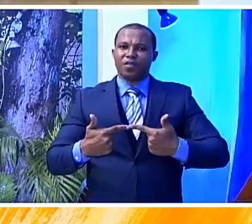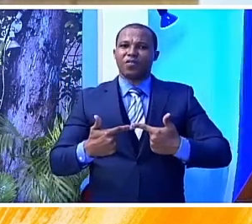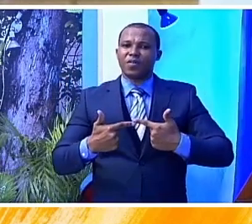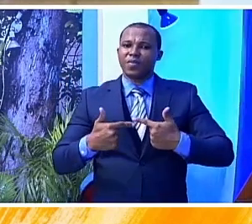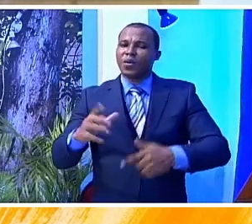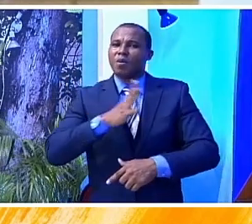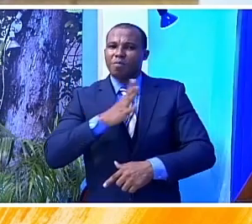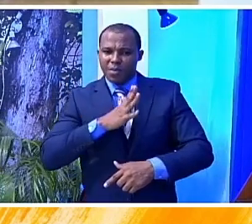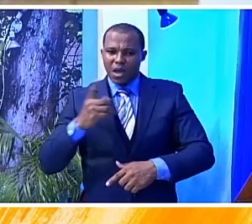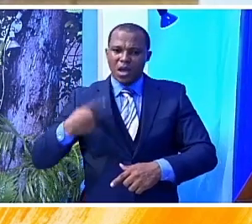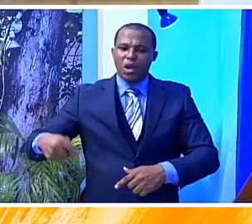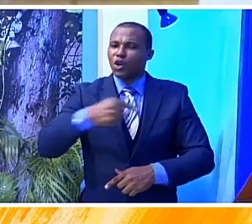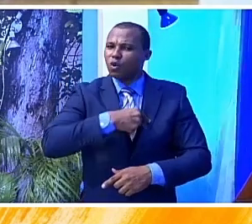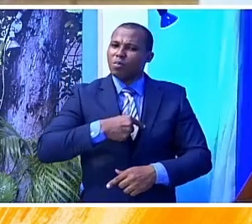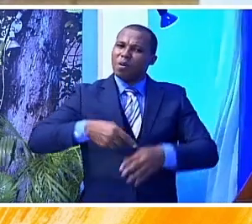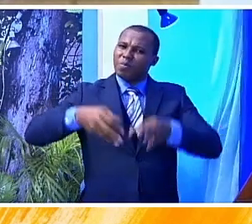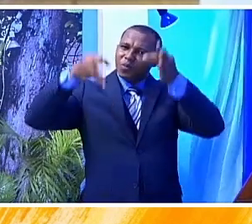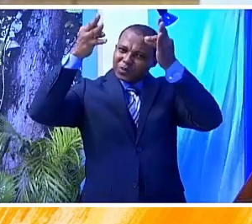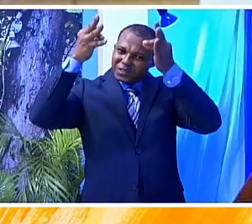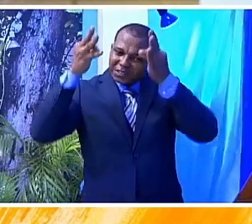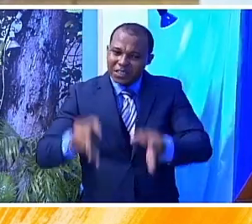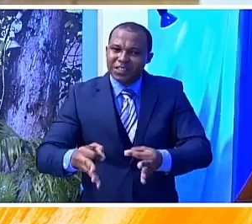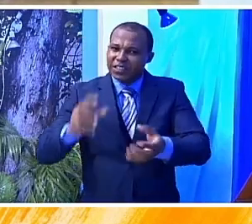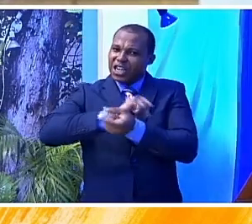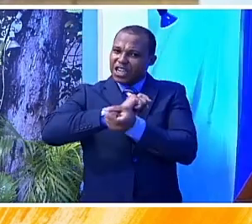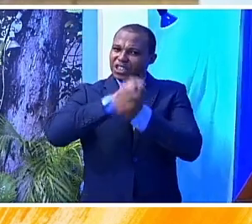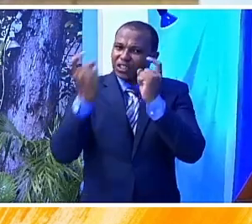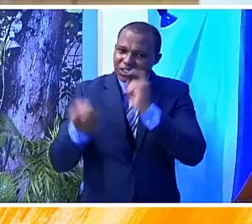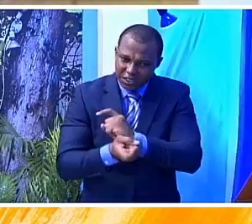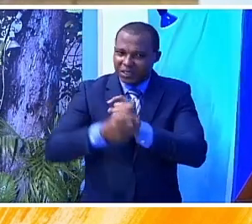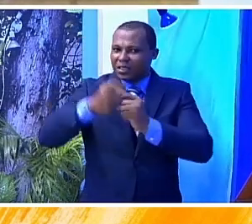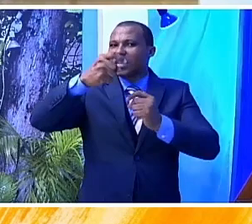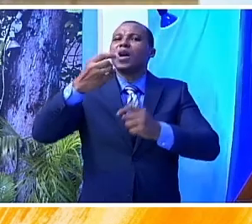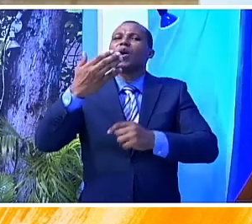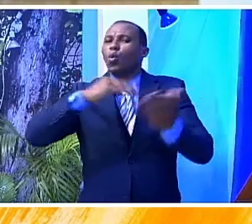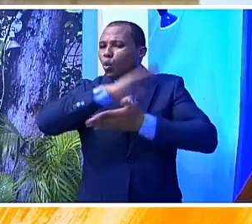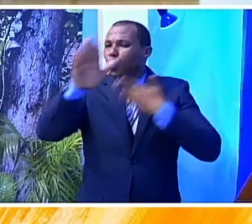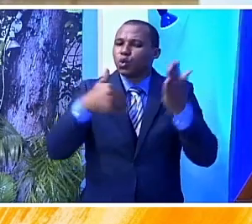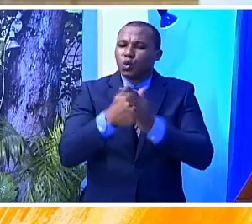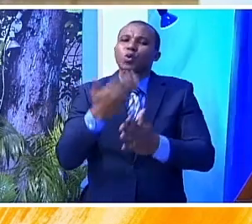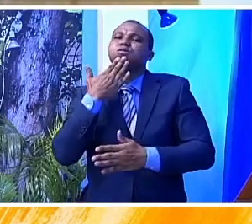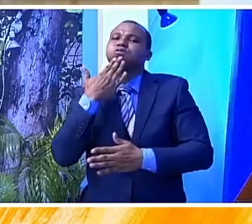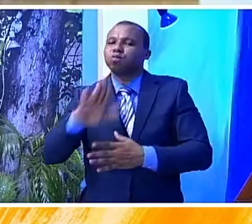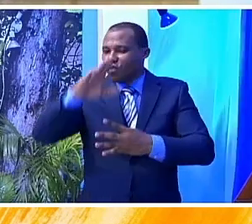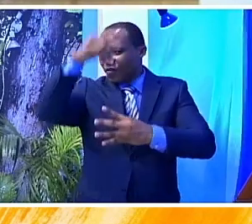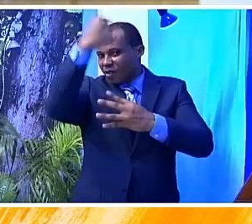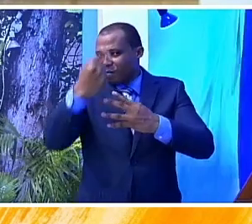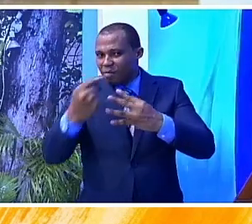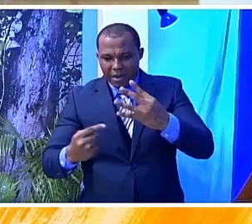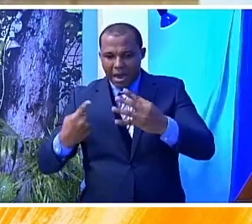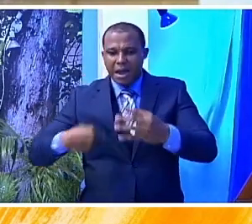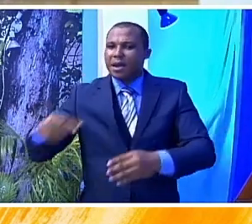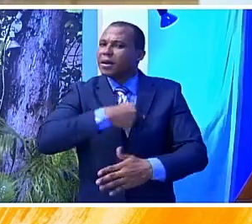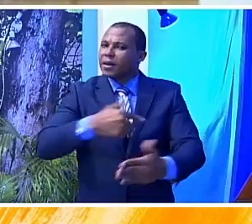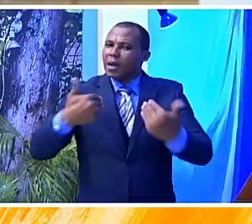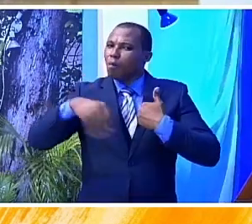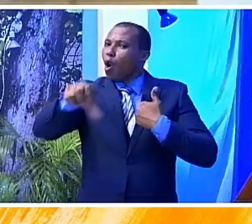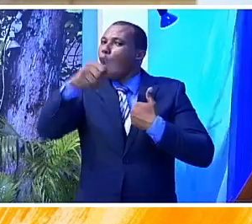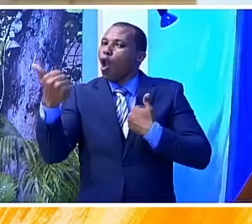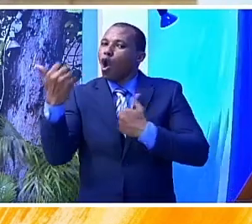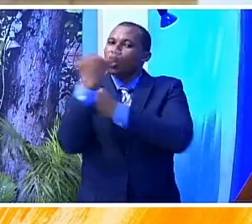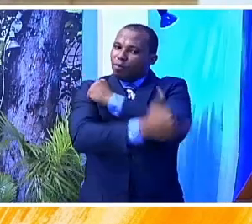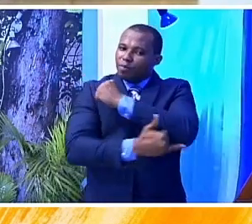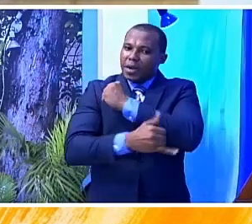nous décidons de ne pas prendre corruption avec vol, pillage dans les dirigeants encore. Mais nous décidons ça. Nous avons l'autre pays. Et là, ça